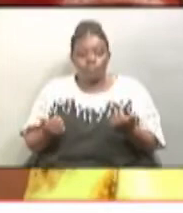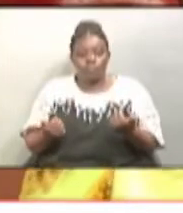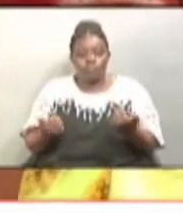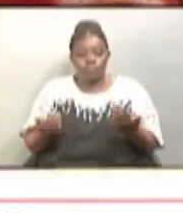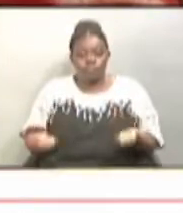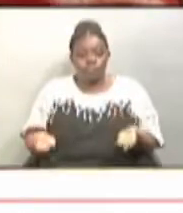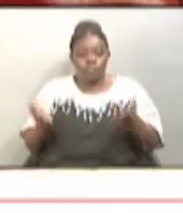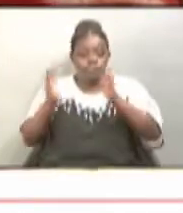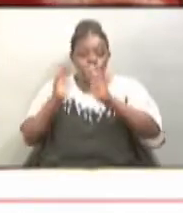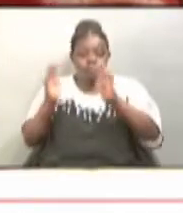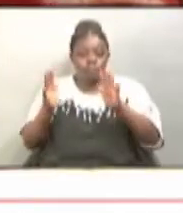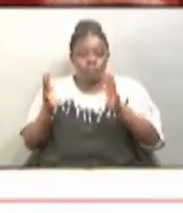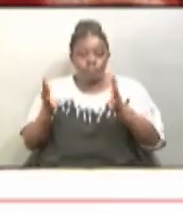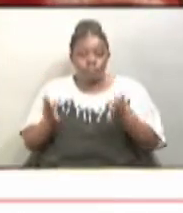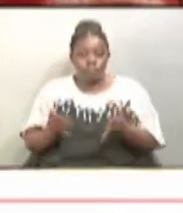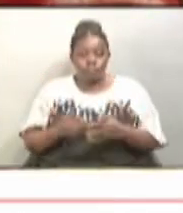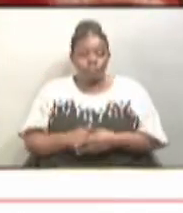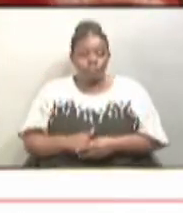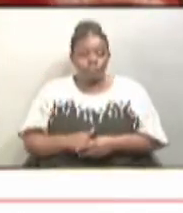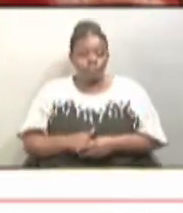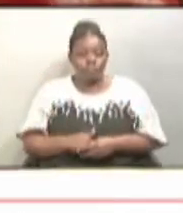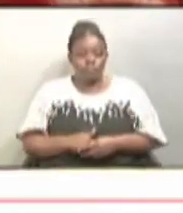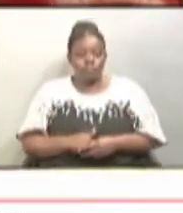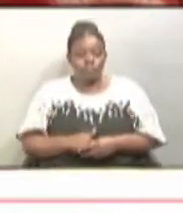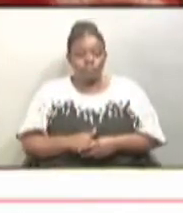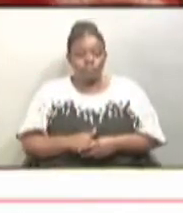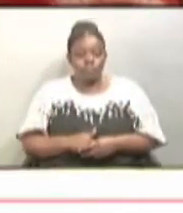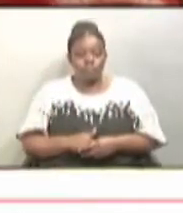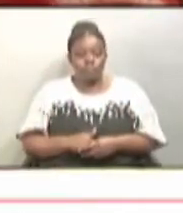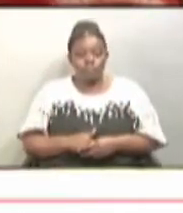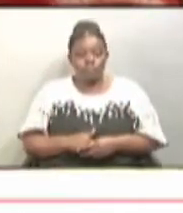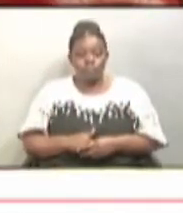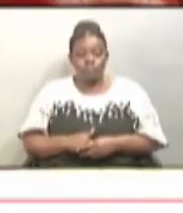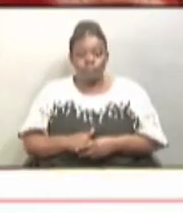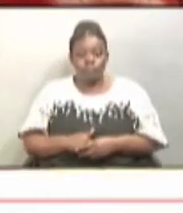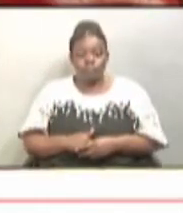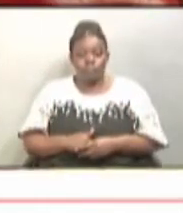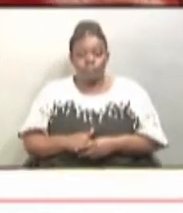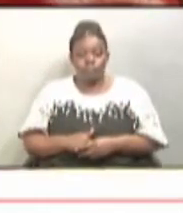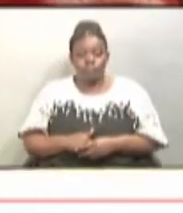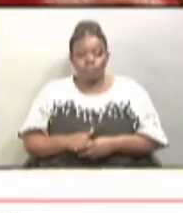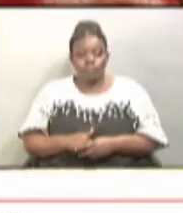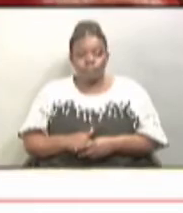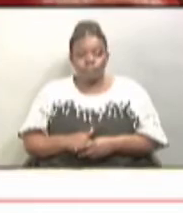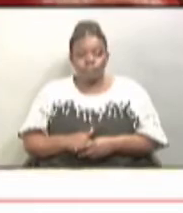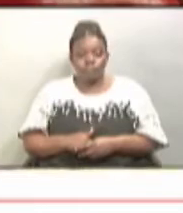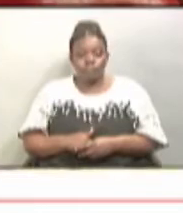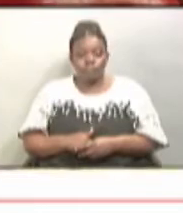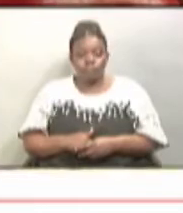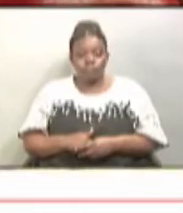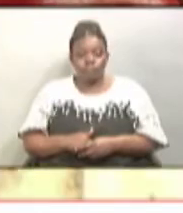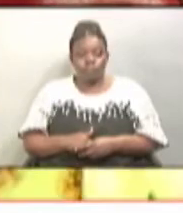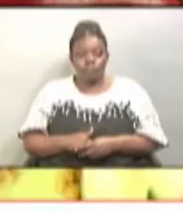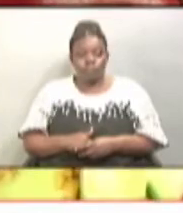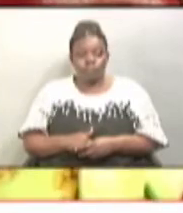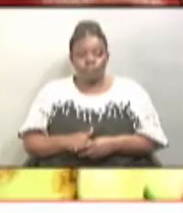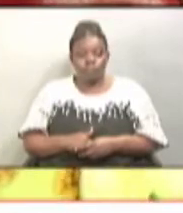Christmas ng'eyo otyaba olukulu n'oluteeka ku Kibanyi n'omanya nti waosiikola